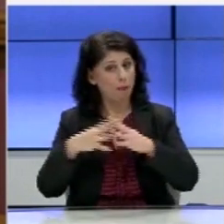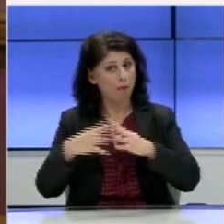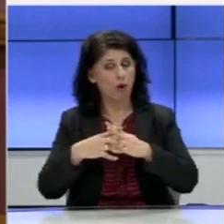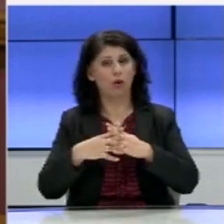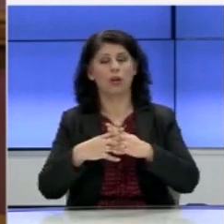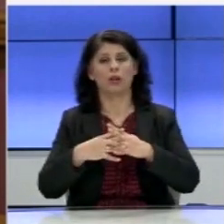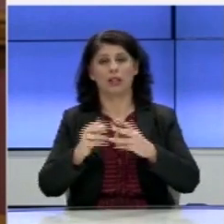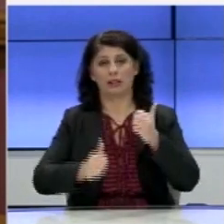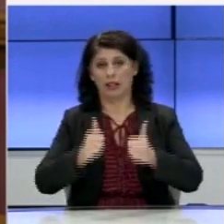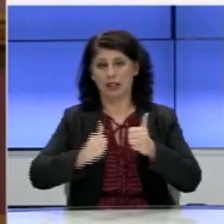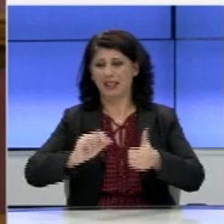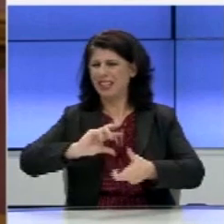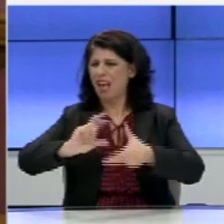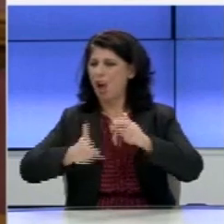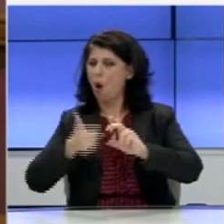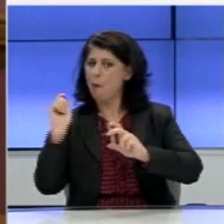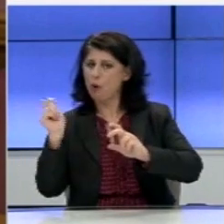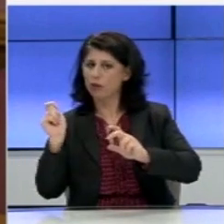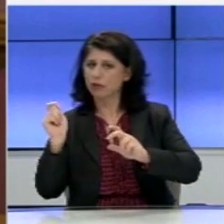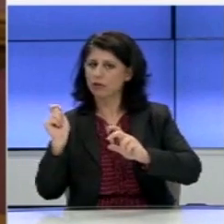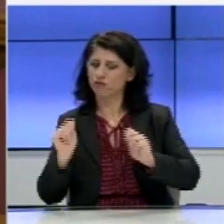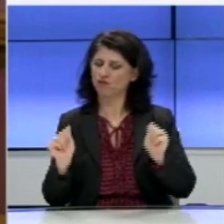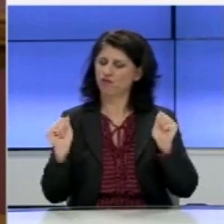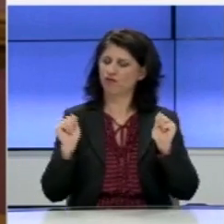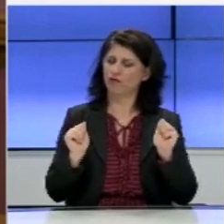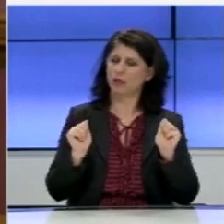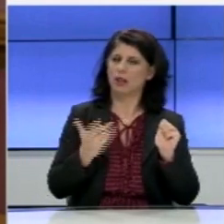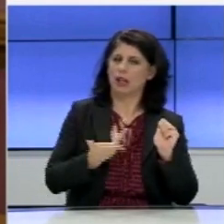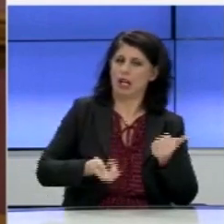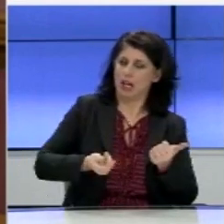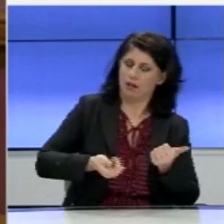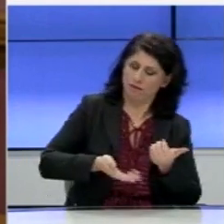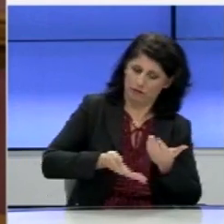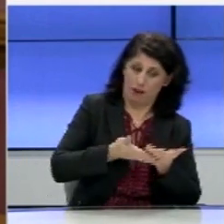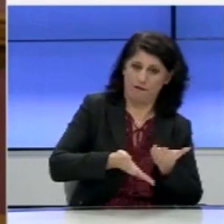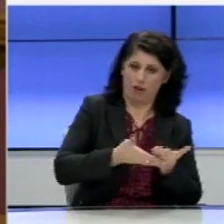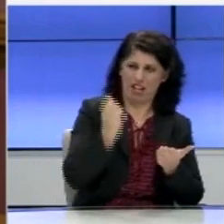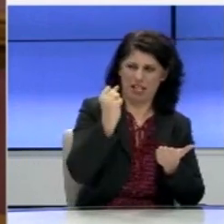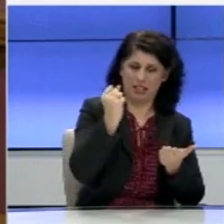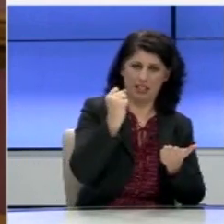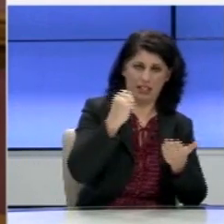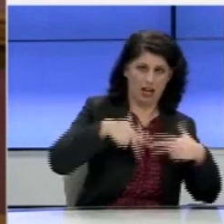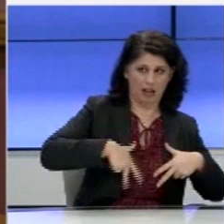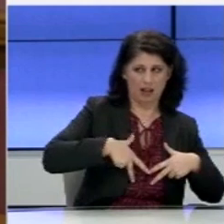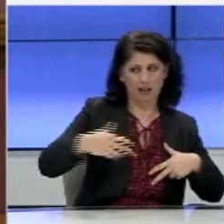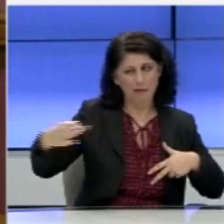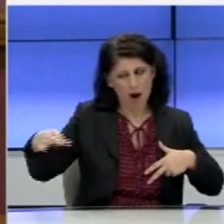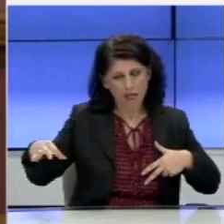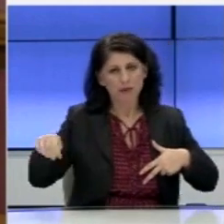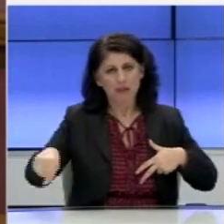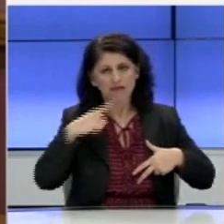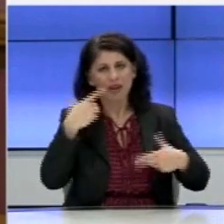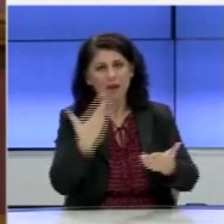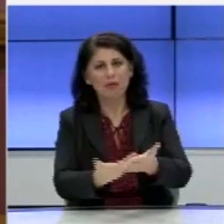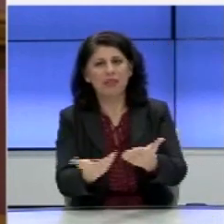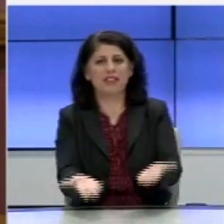ανταγωνισμοί οι γεωπολιτικοί, η προνομιακή μεταχείριση ισχυρών κρατών σε βάρος πιο αδύναμων αποδεικνύουν του λόγου το